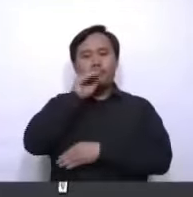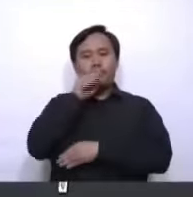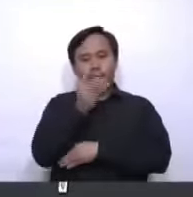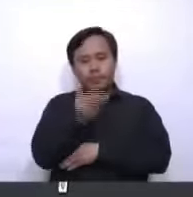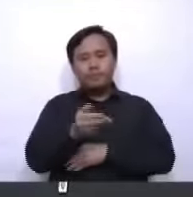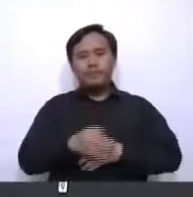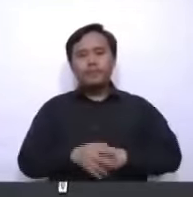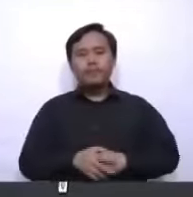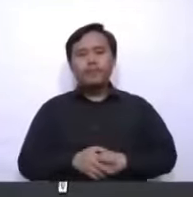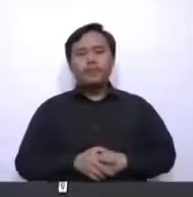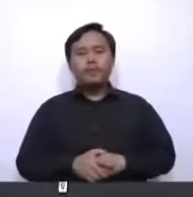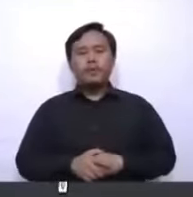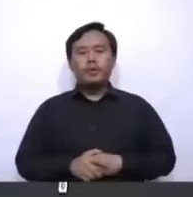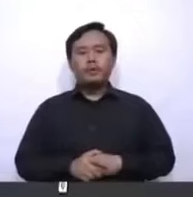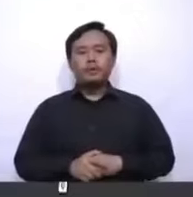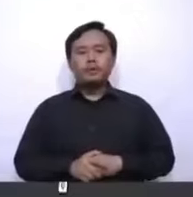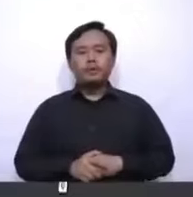berbicara.